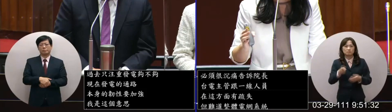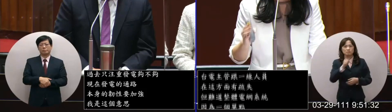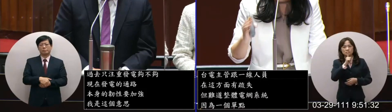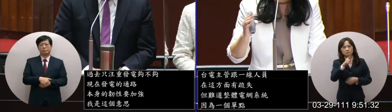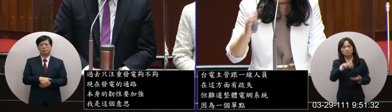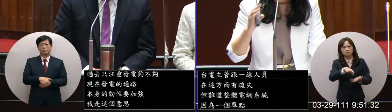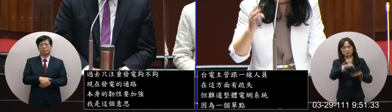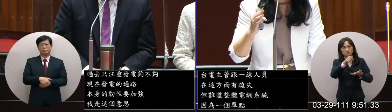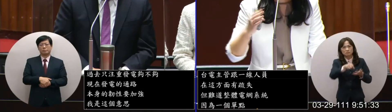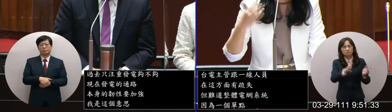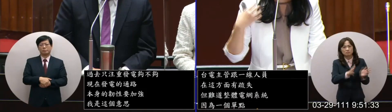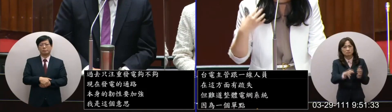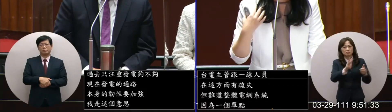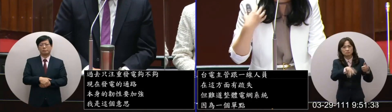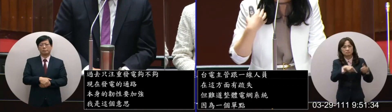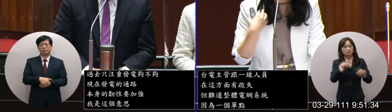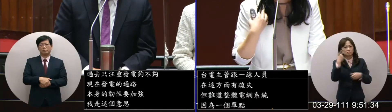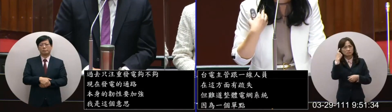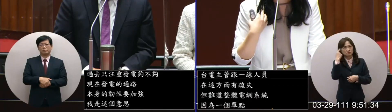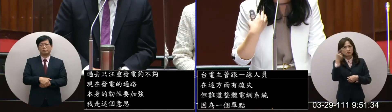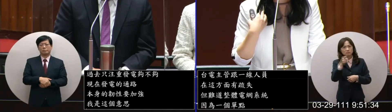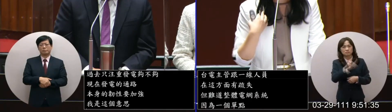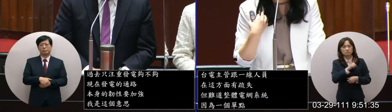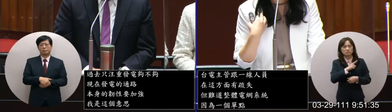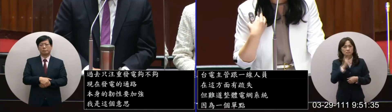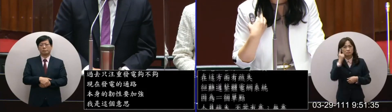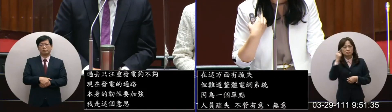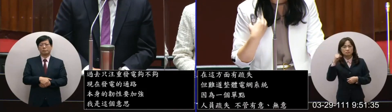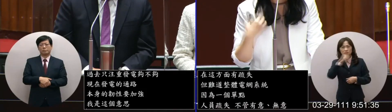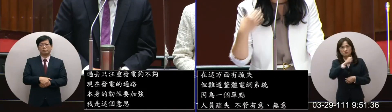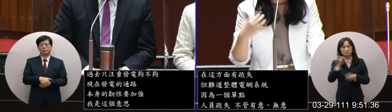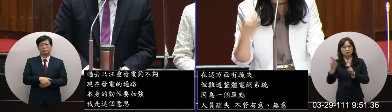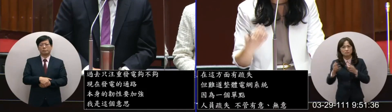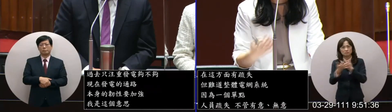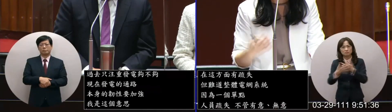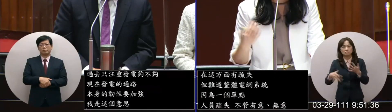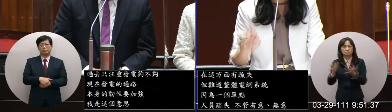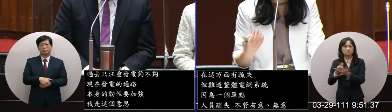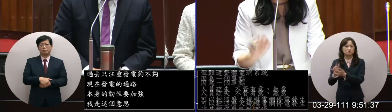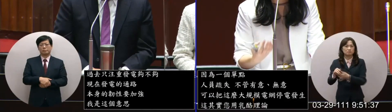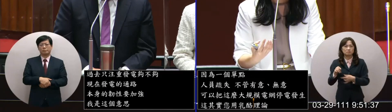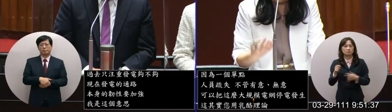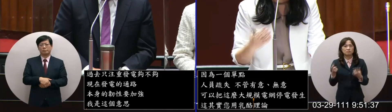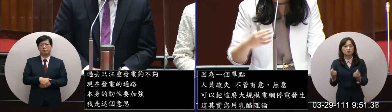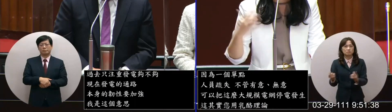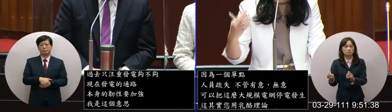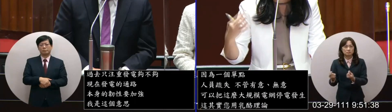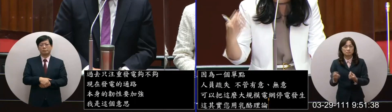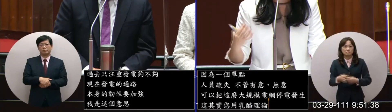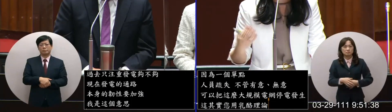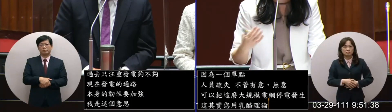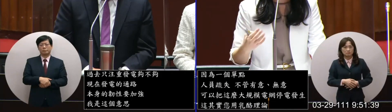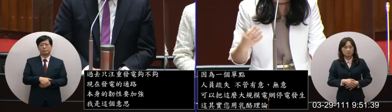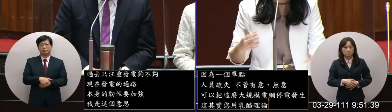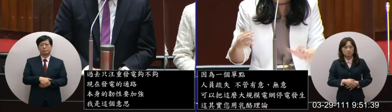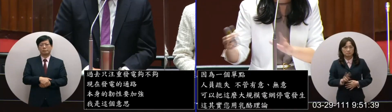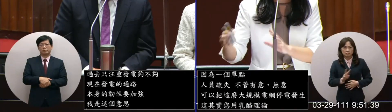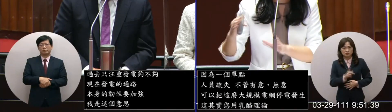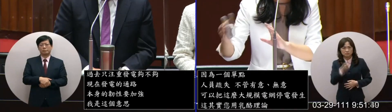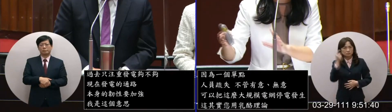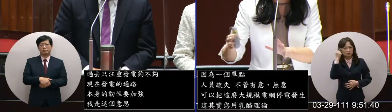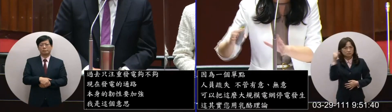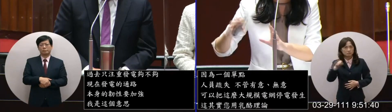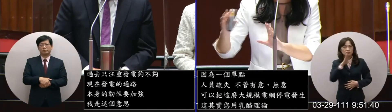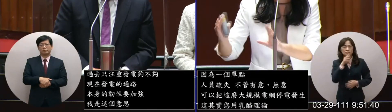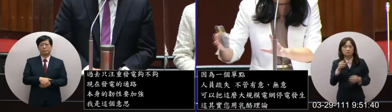洛理论，我不知道是说您已经自身认知到我们台湾电网系统就跟鲁洛一样很多洞，还是说您觉得说，哎、欸，这其实